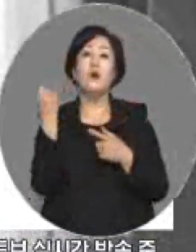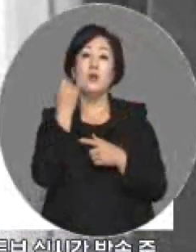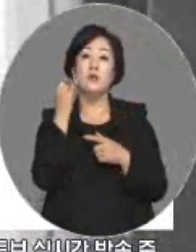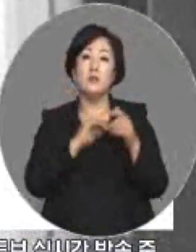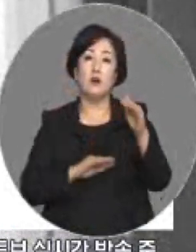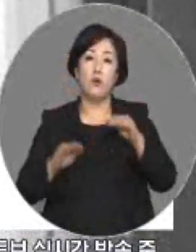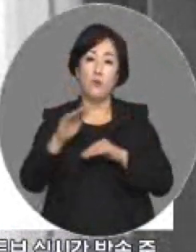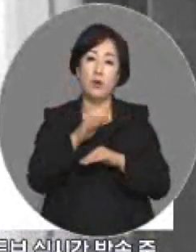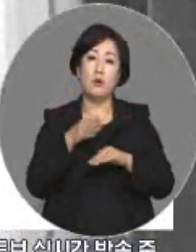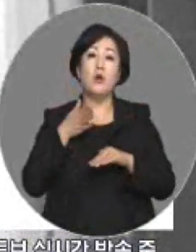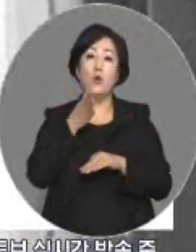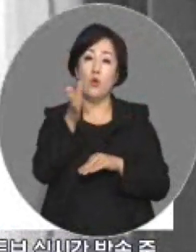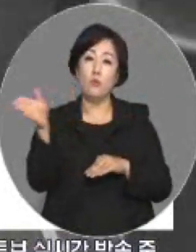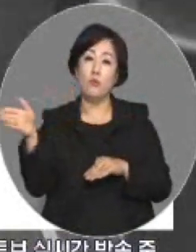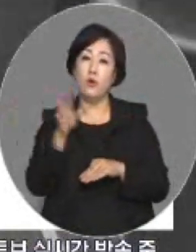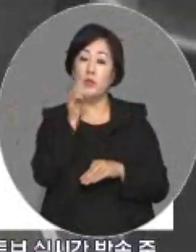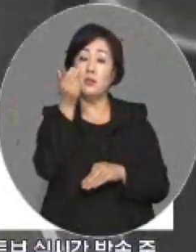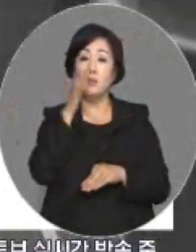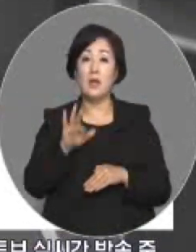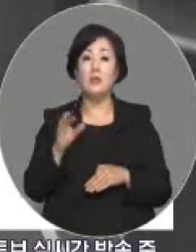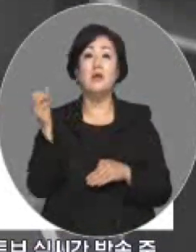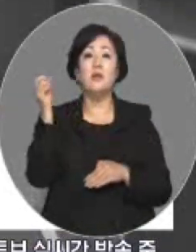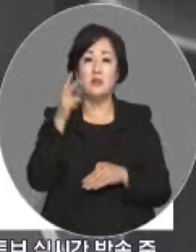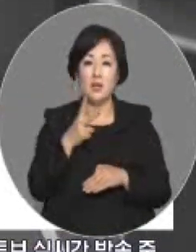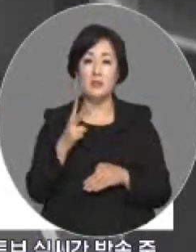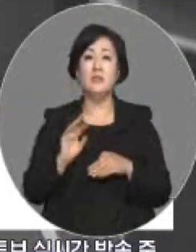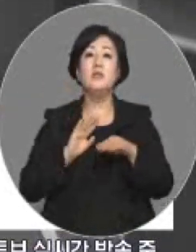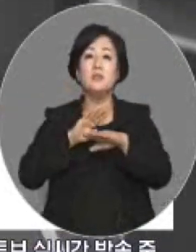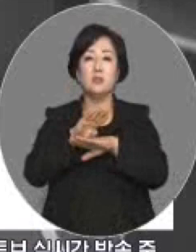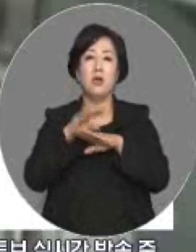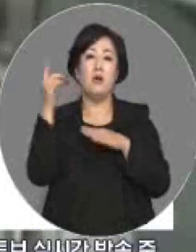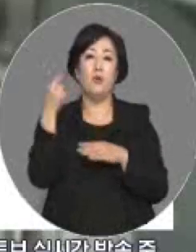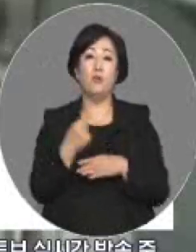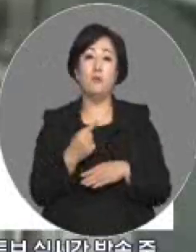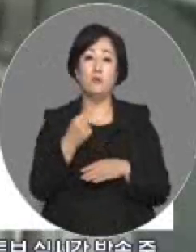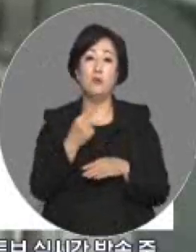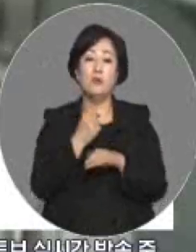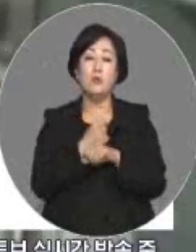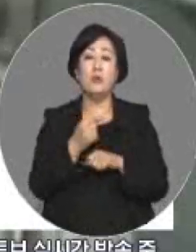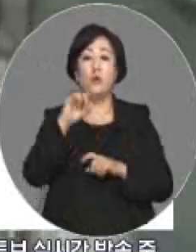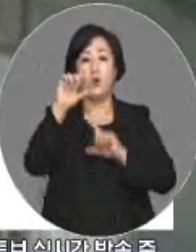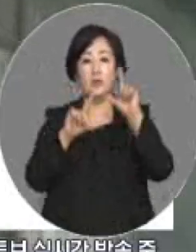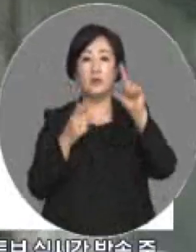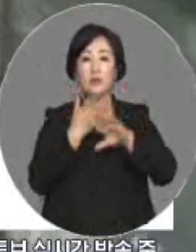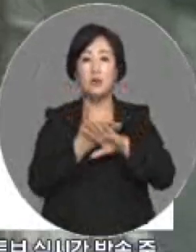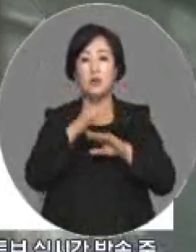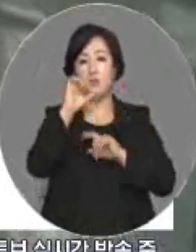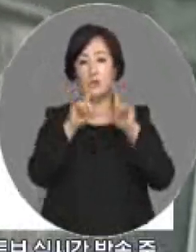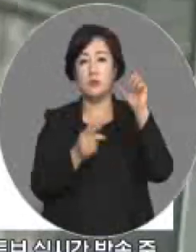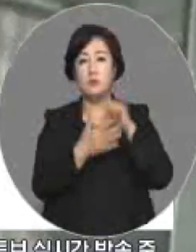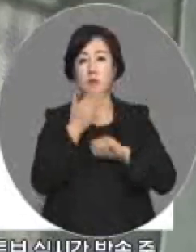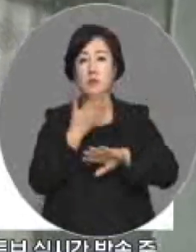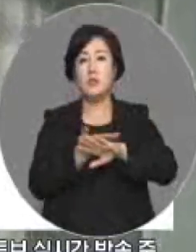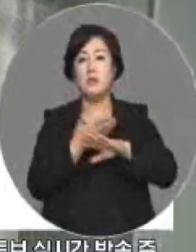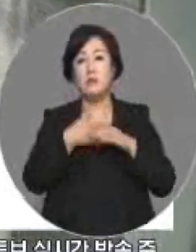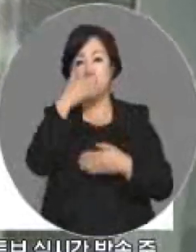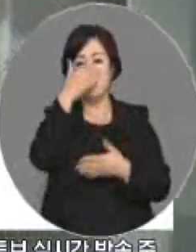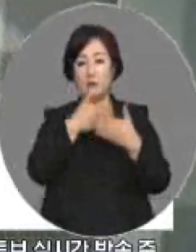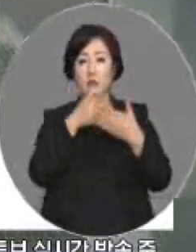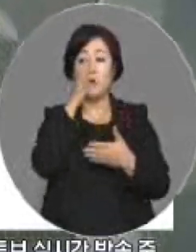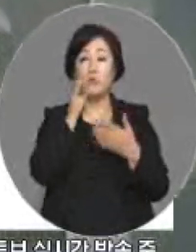옆골목으로 사라지는가 싶더니 이내 다시 나타납니다 이 모습을 다른 각도에서 보여주는 또 다른 영상